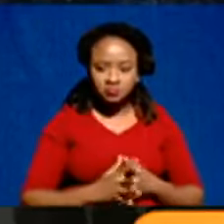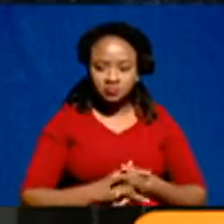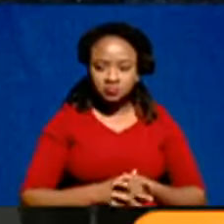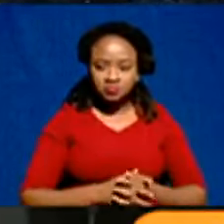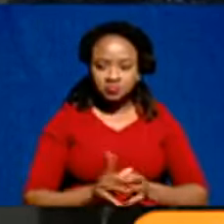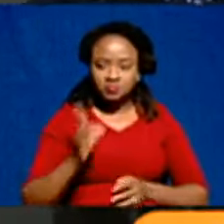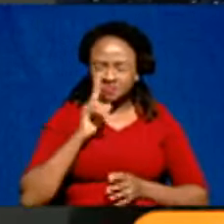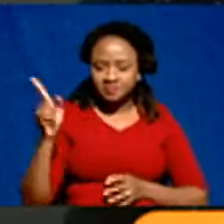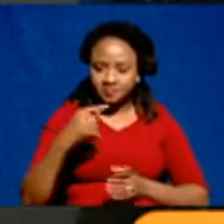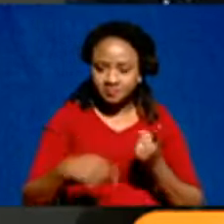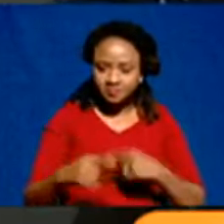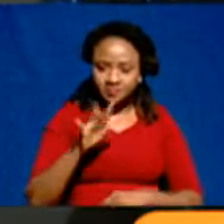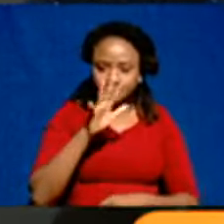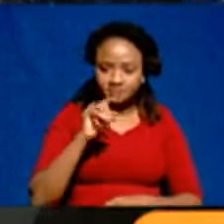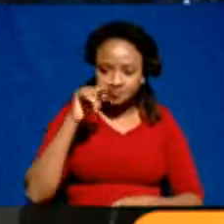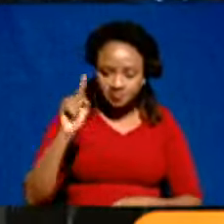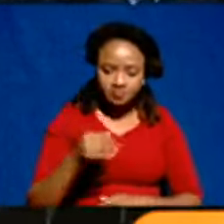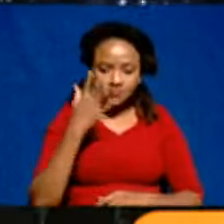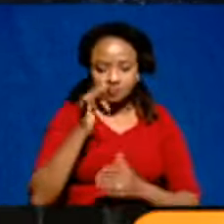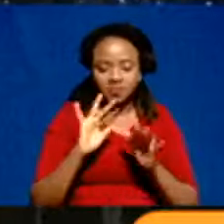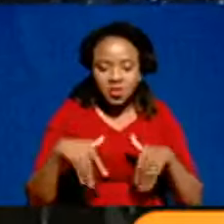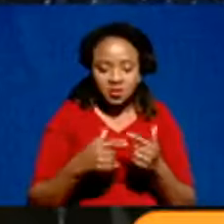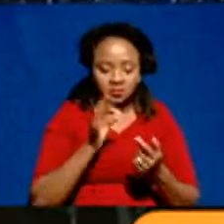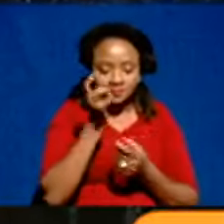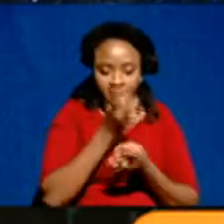Anasema ndiye mshindi wa 50,000 alibonyeza